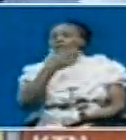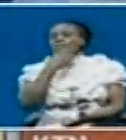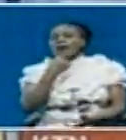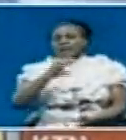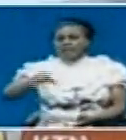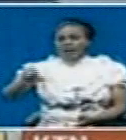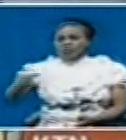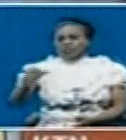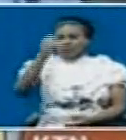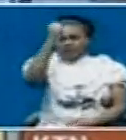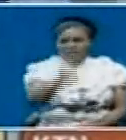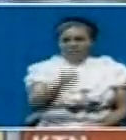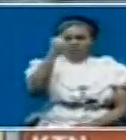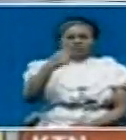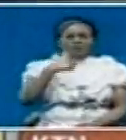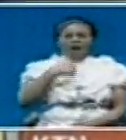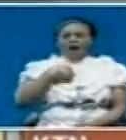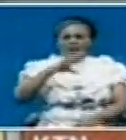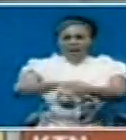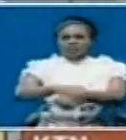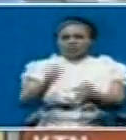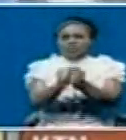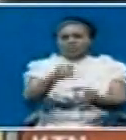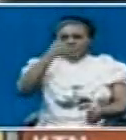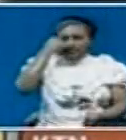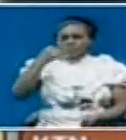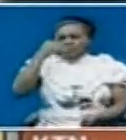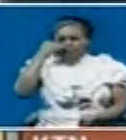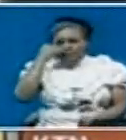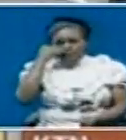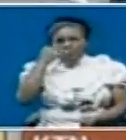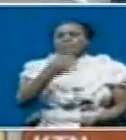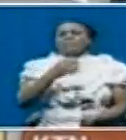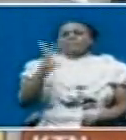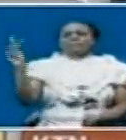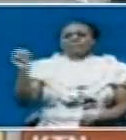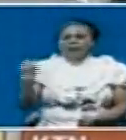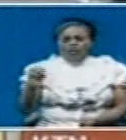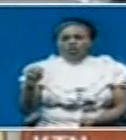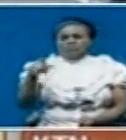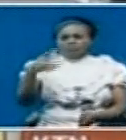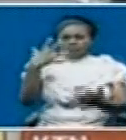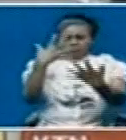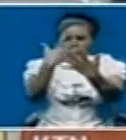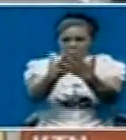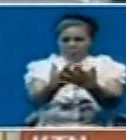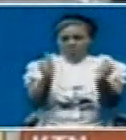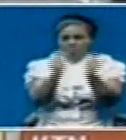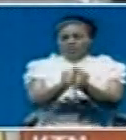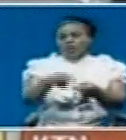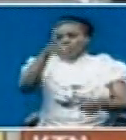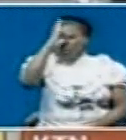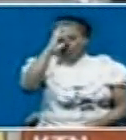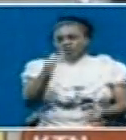katika kaunti ya Kajiado amenaswa na misokoto 12 ya bangi. Michael Njenga Njoroge alitiwa mbaroni na maafisa wa